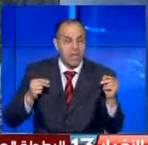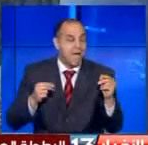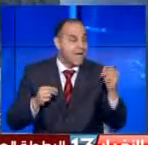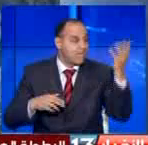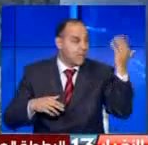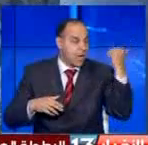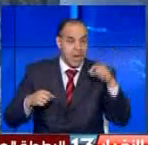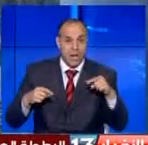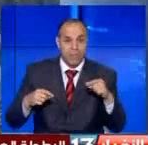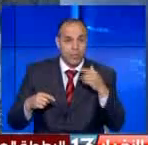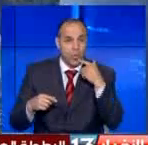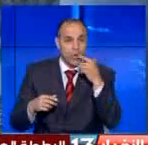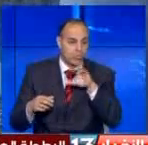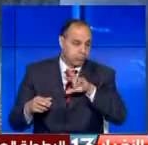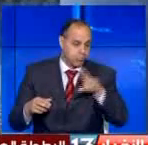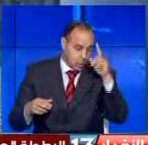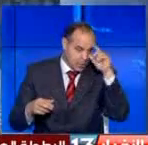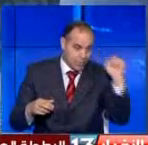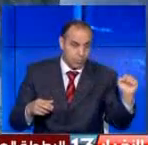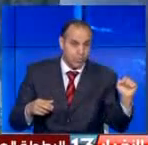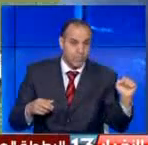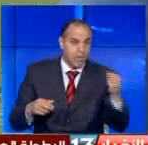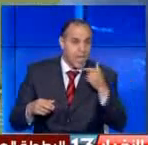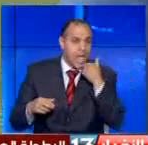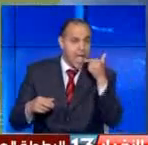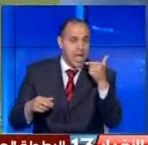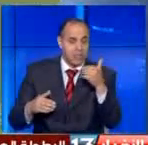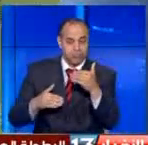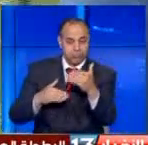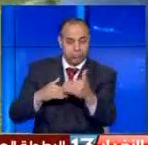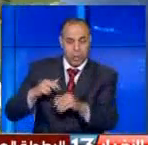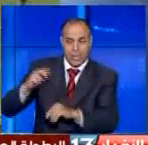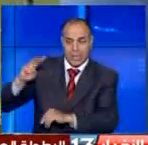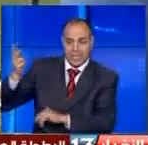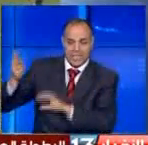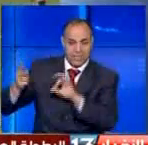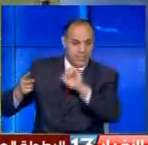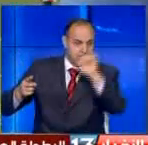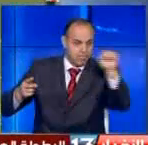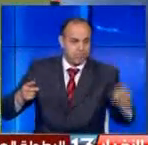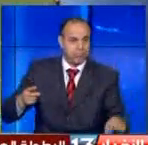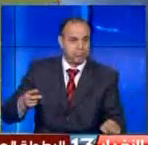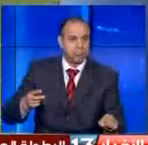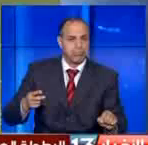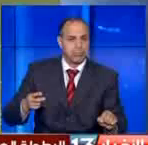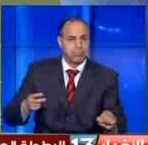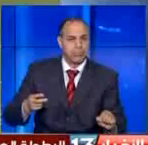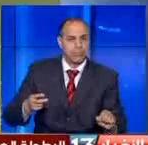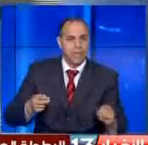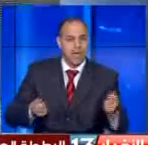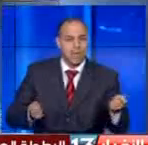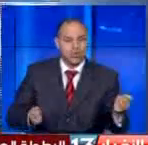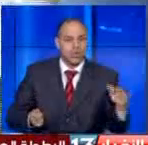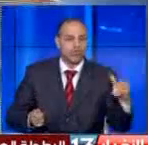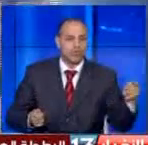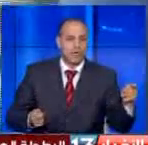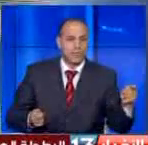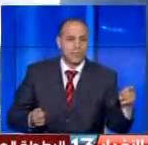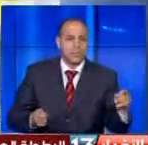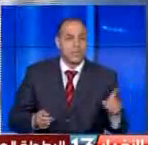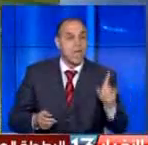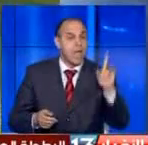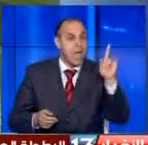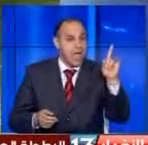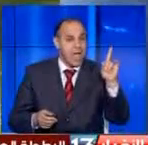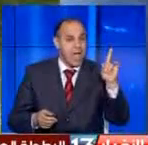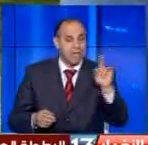الأخيرة أمام مضيف العنيد جفولا الذي كان تقدم بثنائية نظيفة قبل أن يتمكن أبناء المدرب جوفاني فان برانكورست